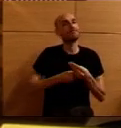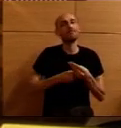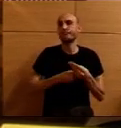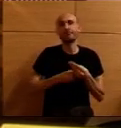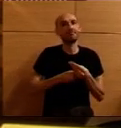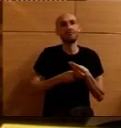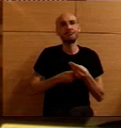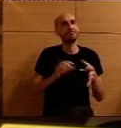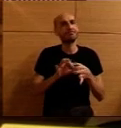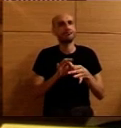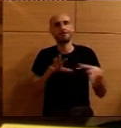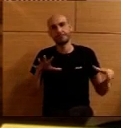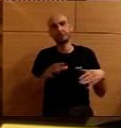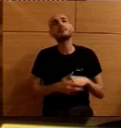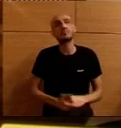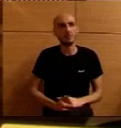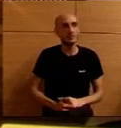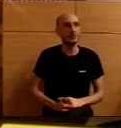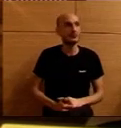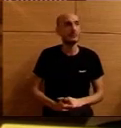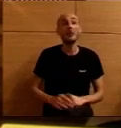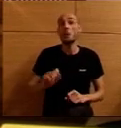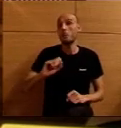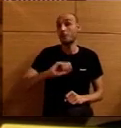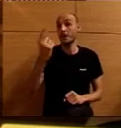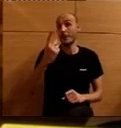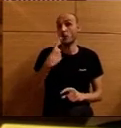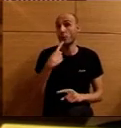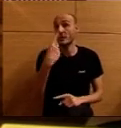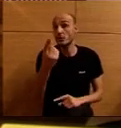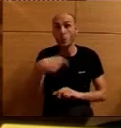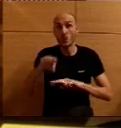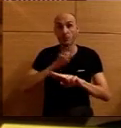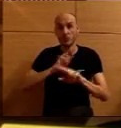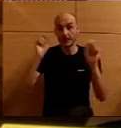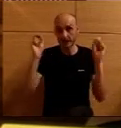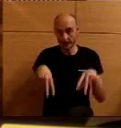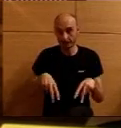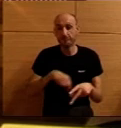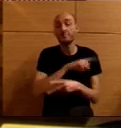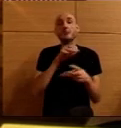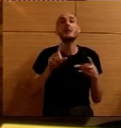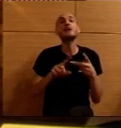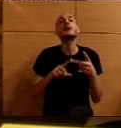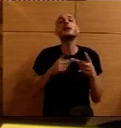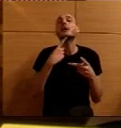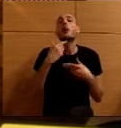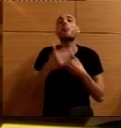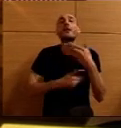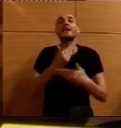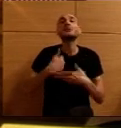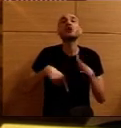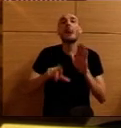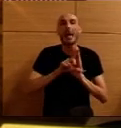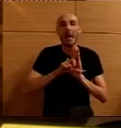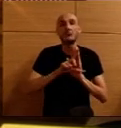le iba a decir, primero, que no me ha contestado a lo que yo le he dicho. Segon, miren ustedes. Procediments legals, sí. Tots els procediments són legals,